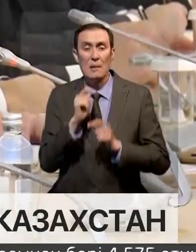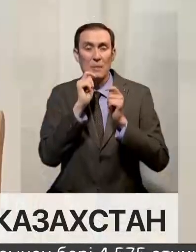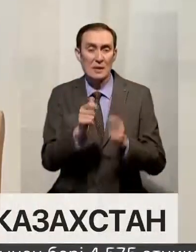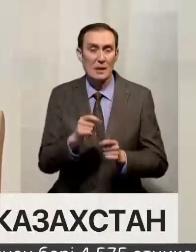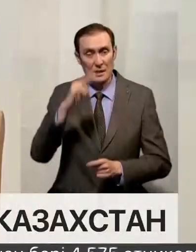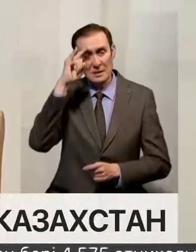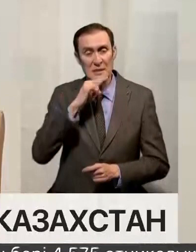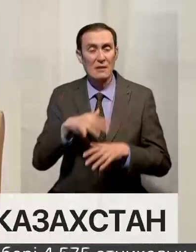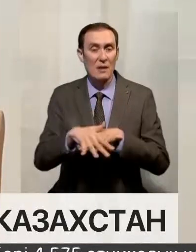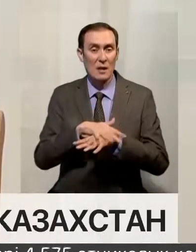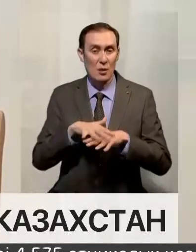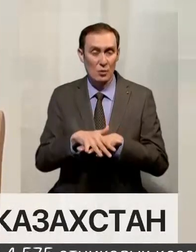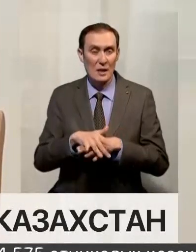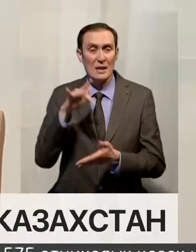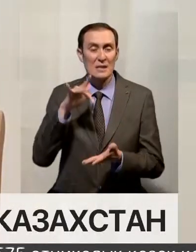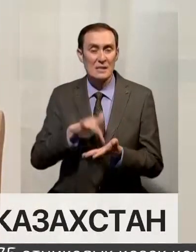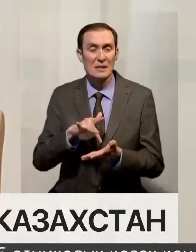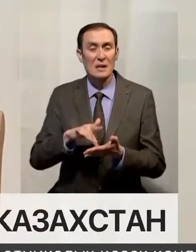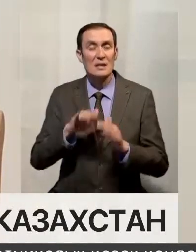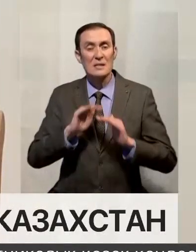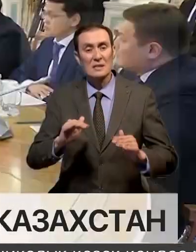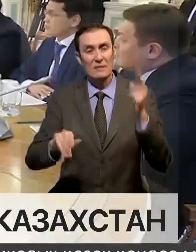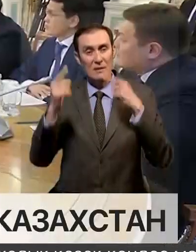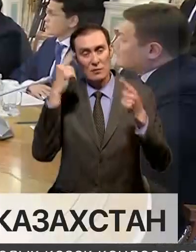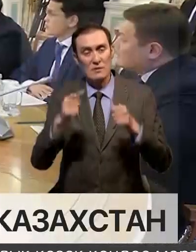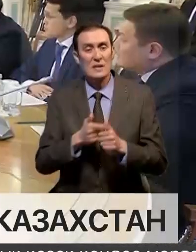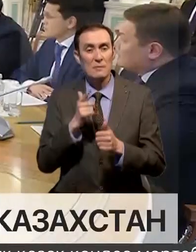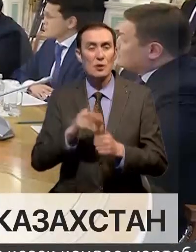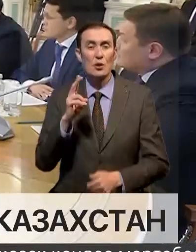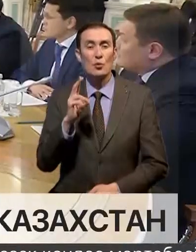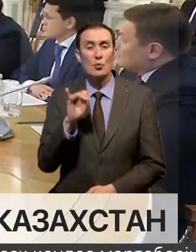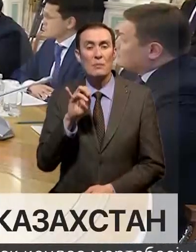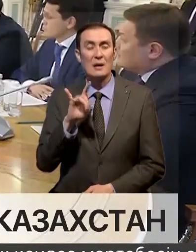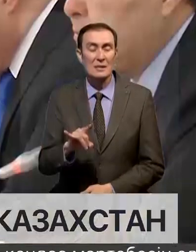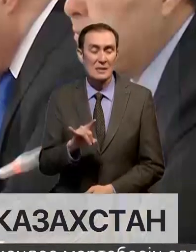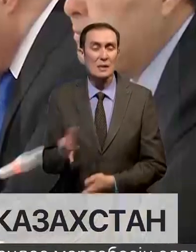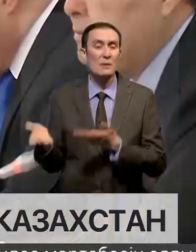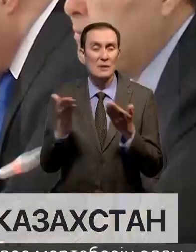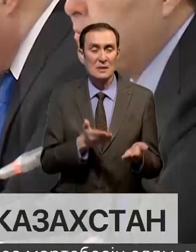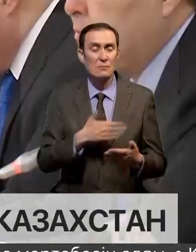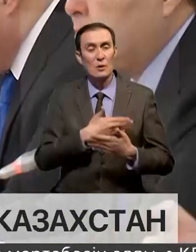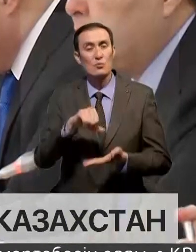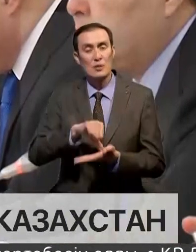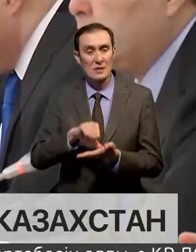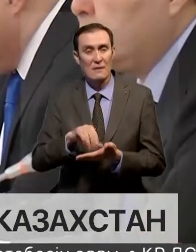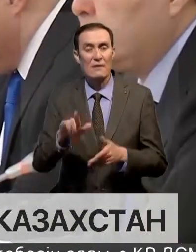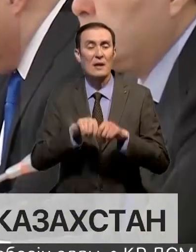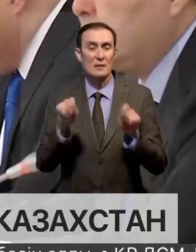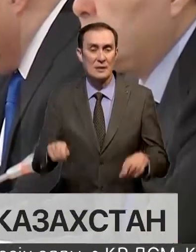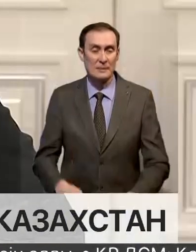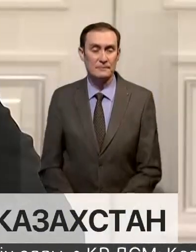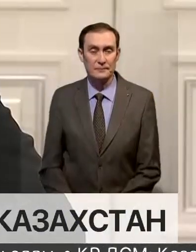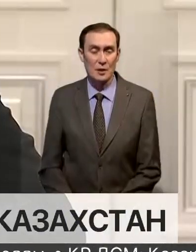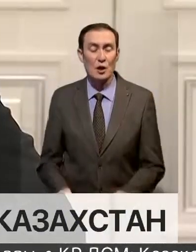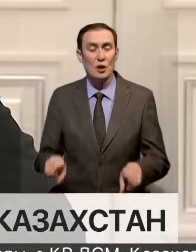от казахстанского народа – Центр детского творчества имени Курмангазы в Физули и пригласил принять участие в его открытии.